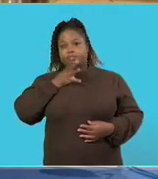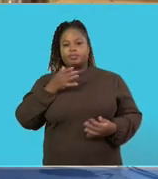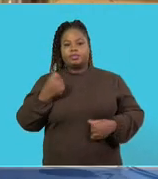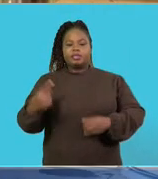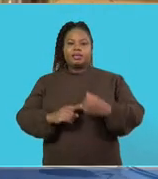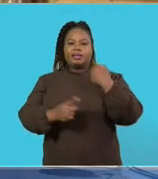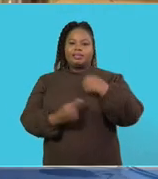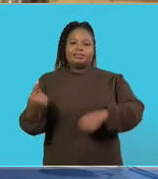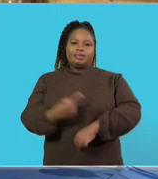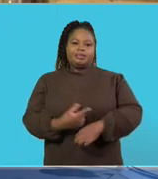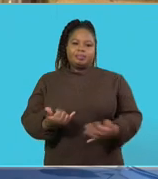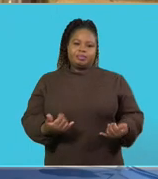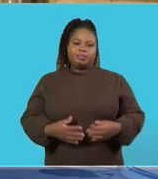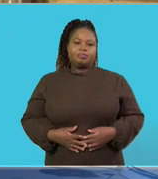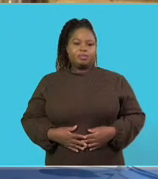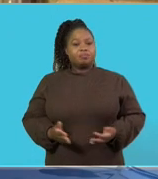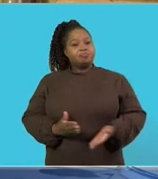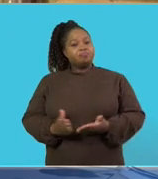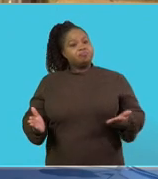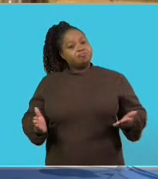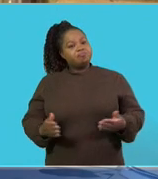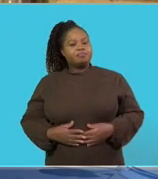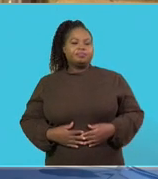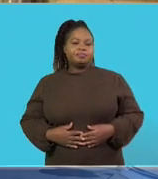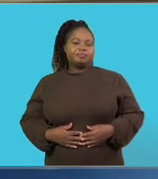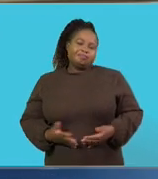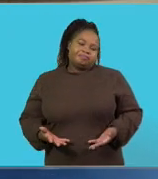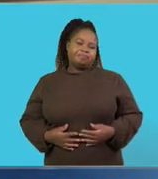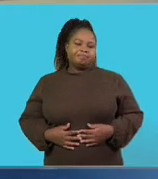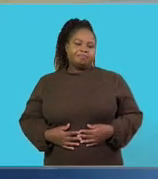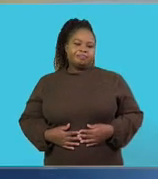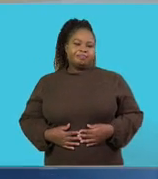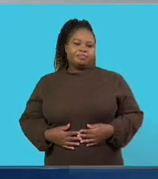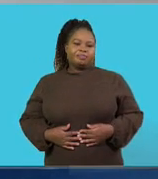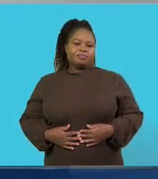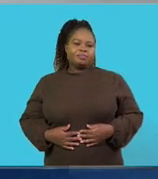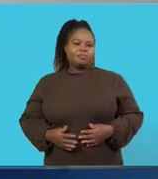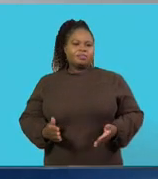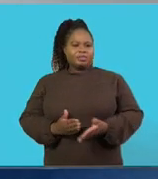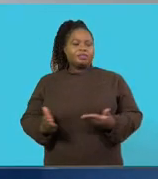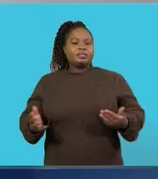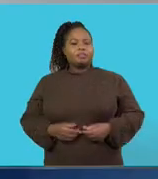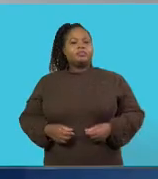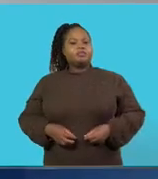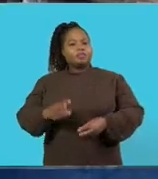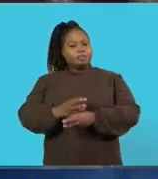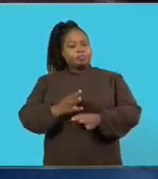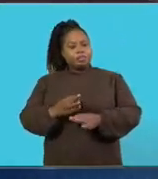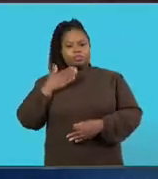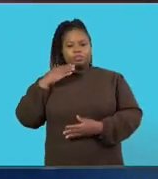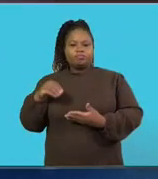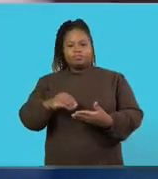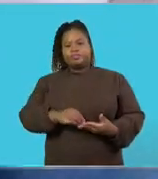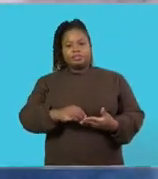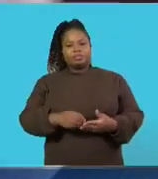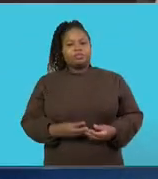last day. Ba bang gona ne ba utlwa even though. Ba bang ba batswadi ba bana ba unneng molemo wa go